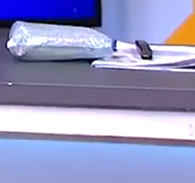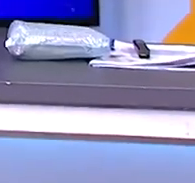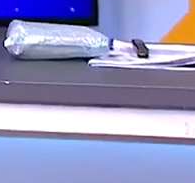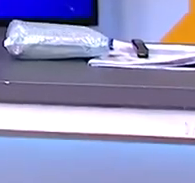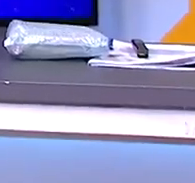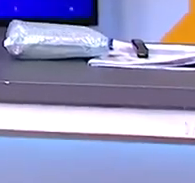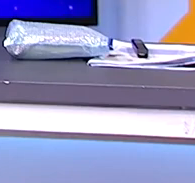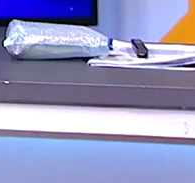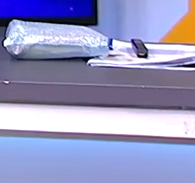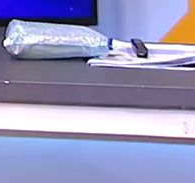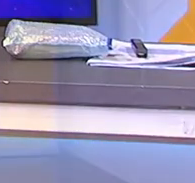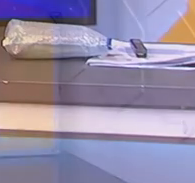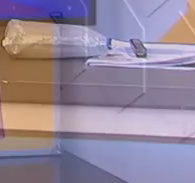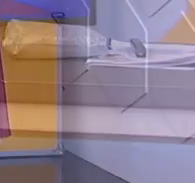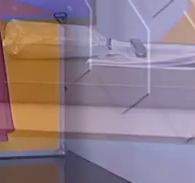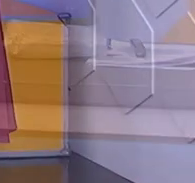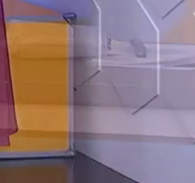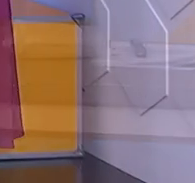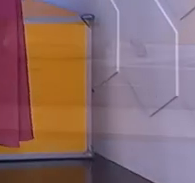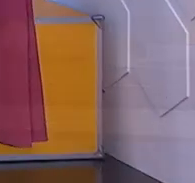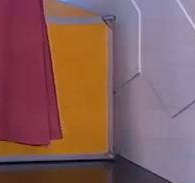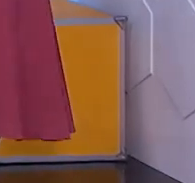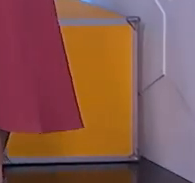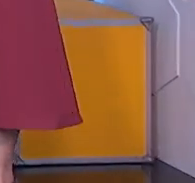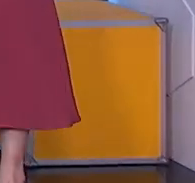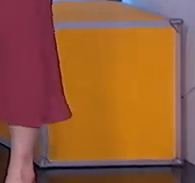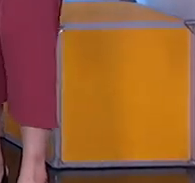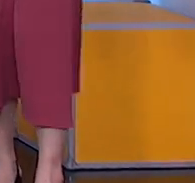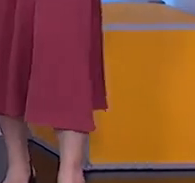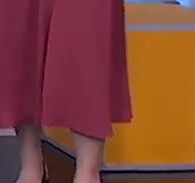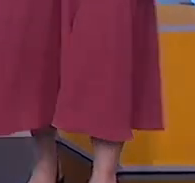memperbaiki kan kesalahan dengan segera